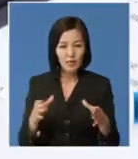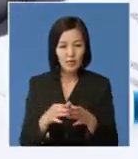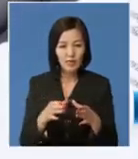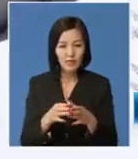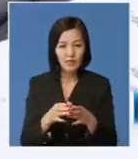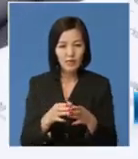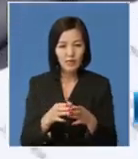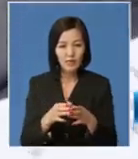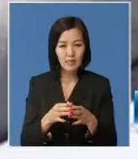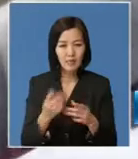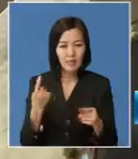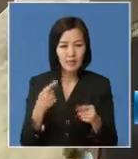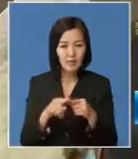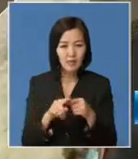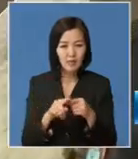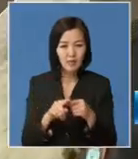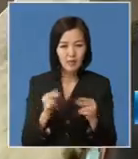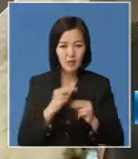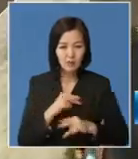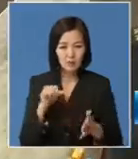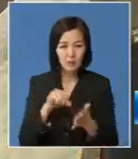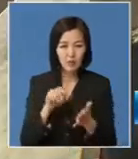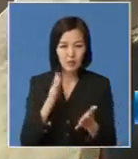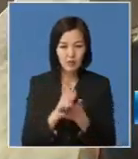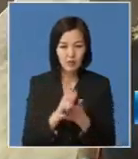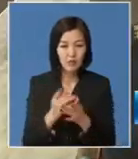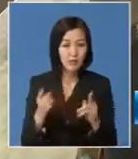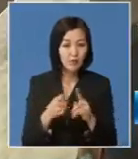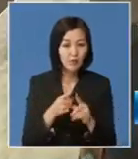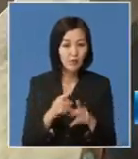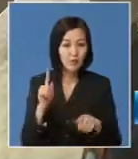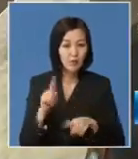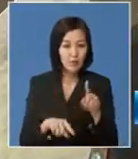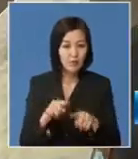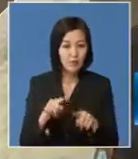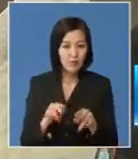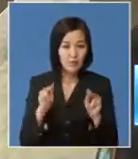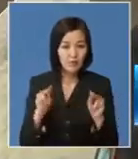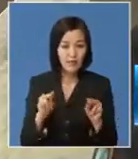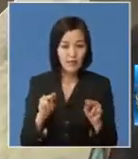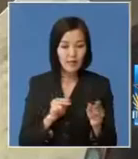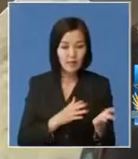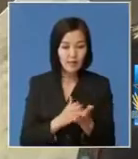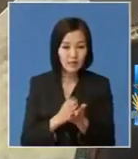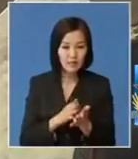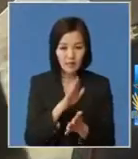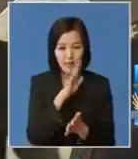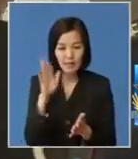ретінде жұмысқа орналасып отыр. Біріншіден отаныма адал қызмет ету, анамның үмітін